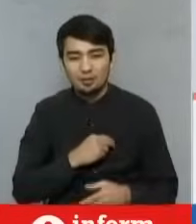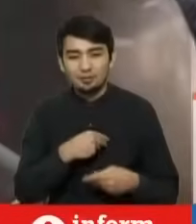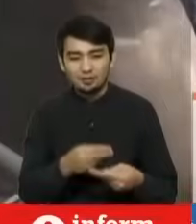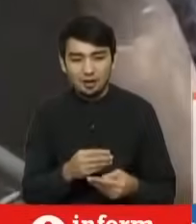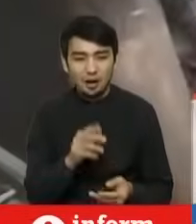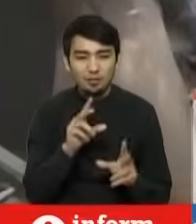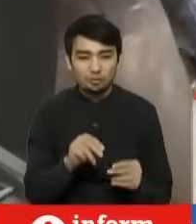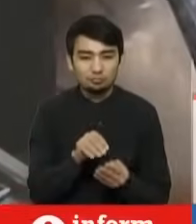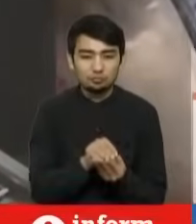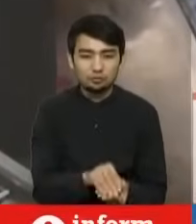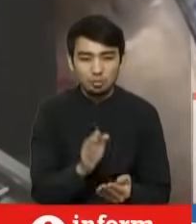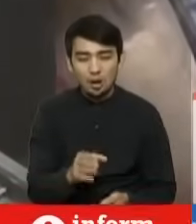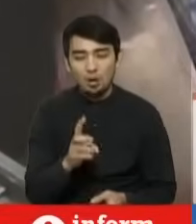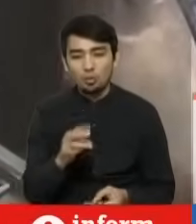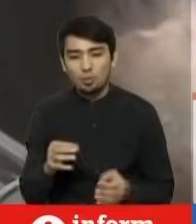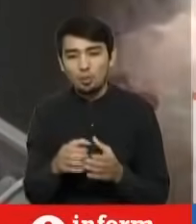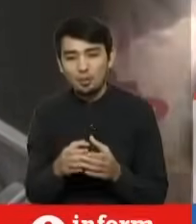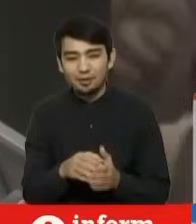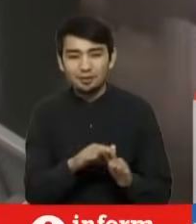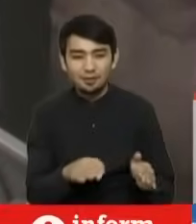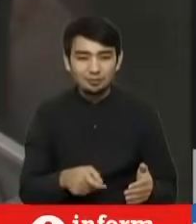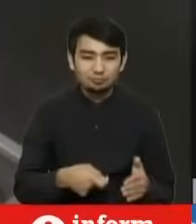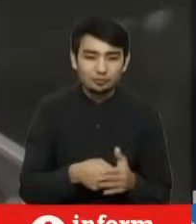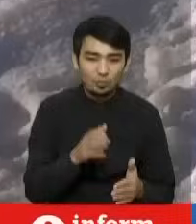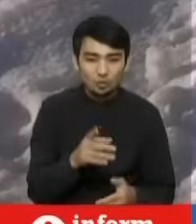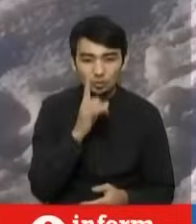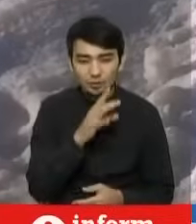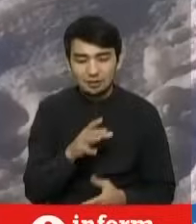похоронами, но будет ли компания обеспечивать детей погибшего, его семья